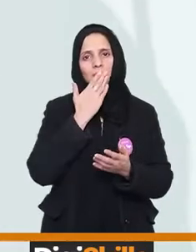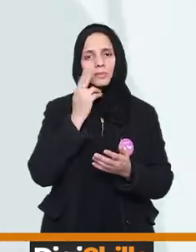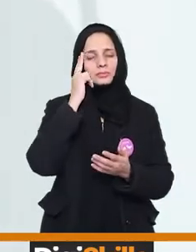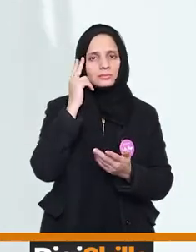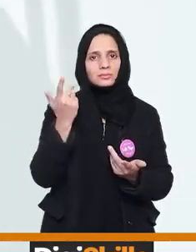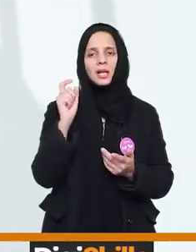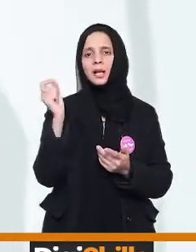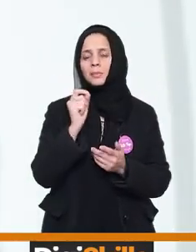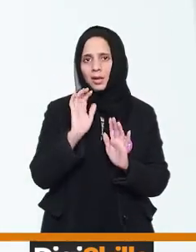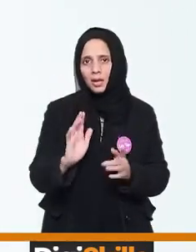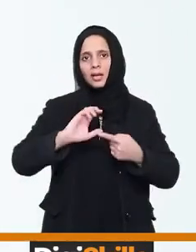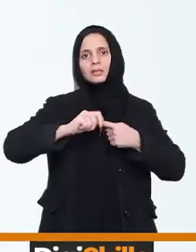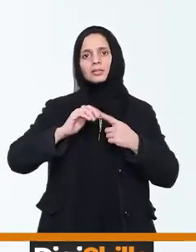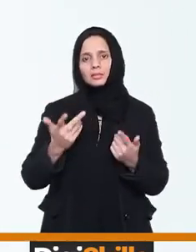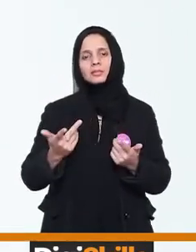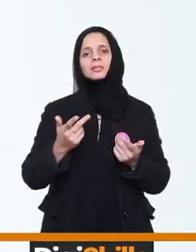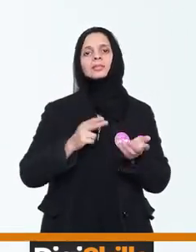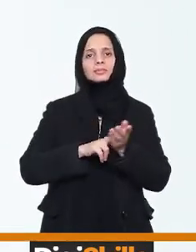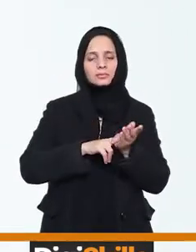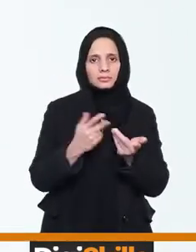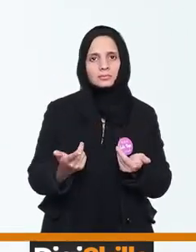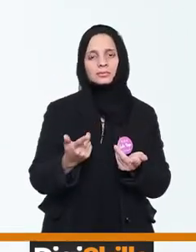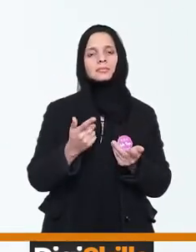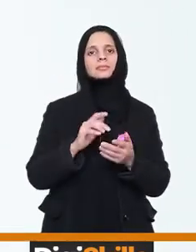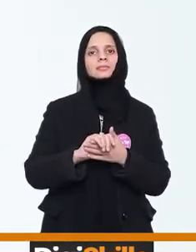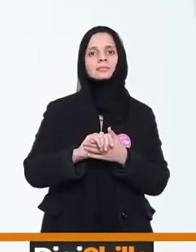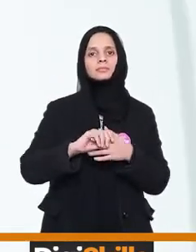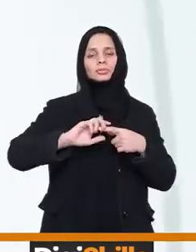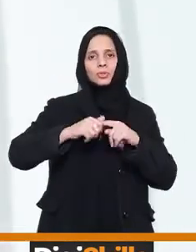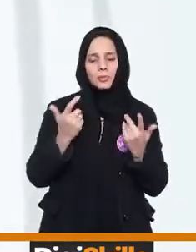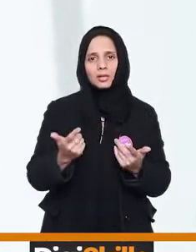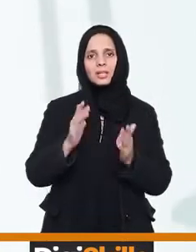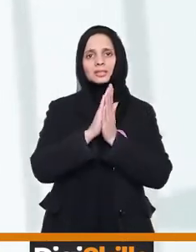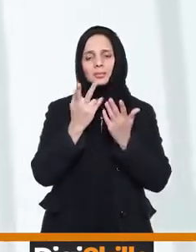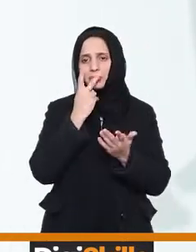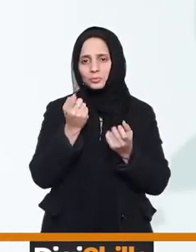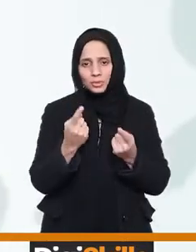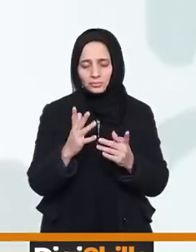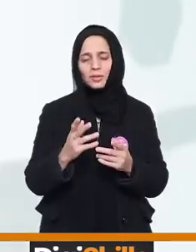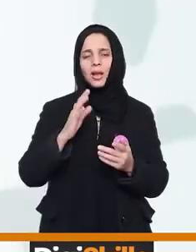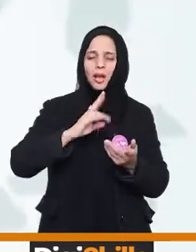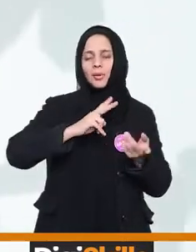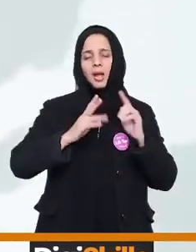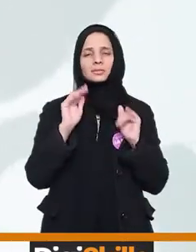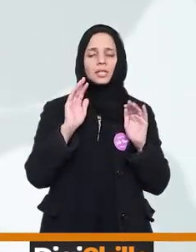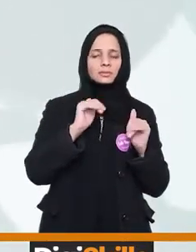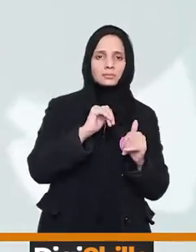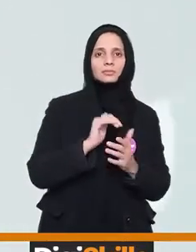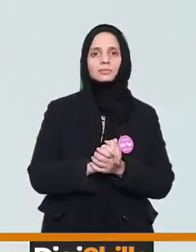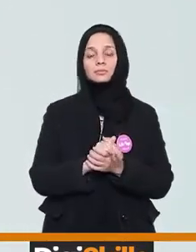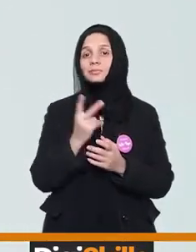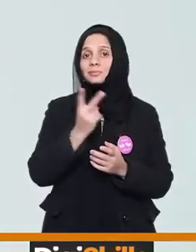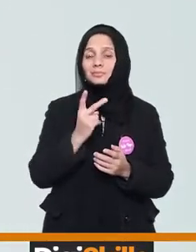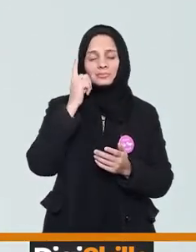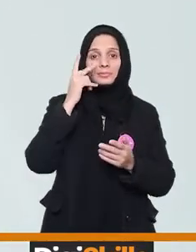سوچتا ہے، میری پینسل نہیں گھڑی ہوئی، میرا ربر نہیں تیار، میری نوٹ بک نہیں تیار، سو اینڈ سو فورتھ، 1000